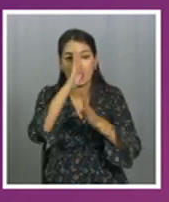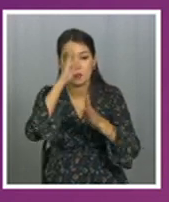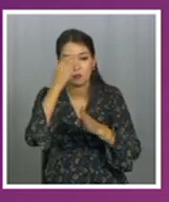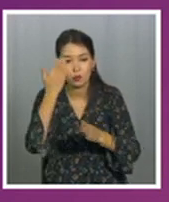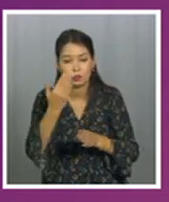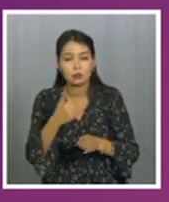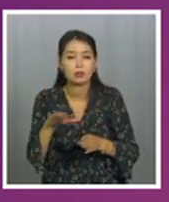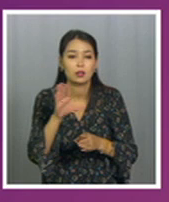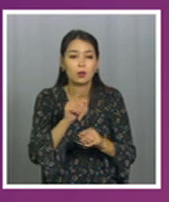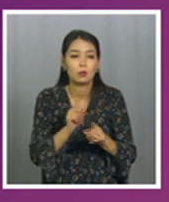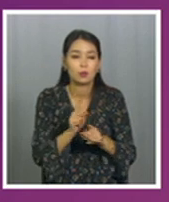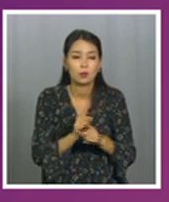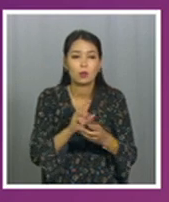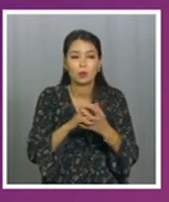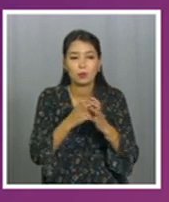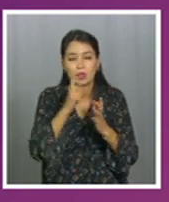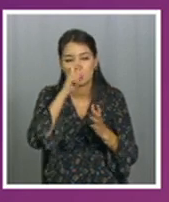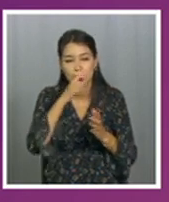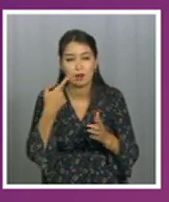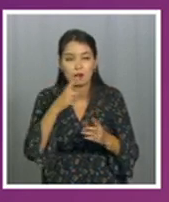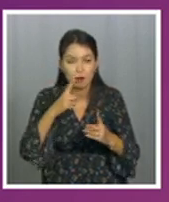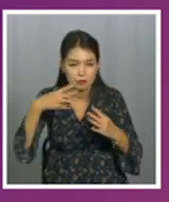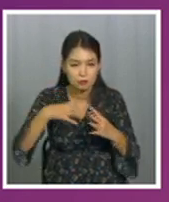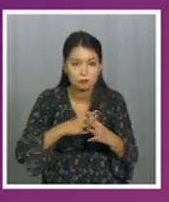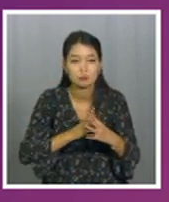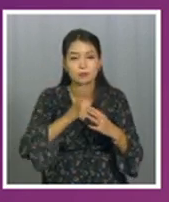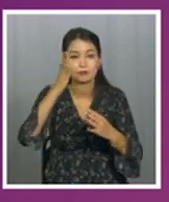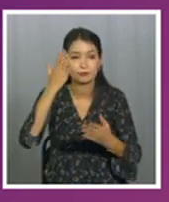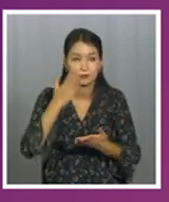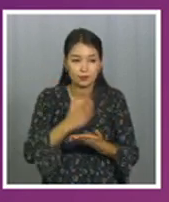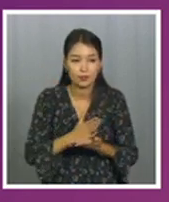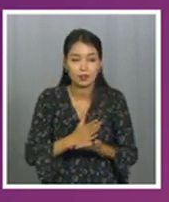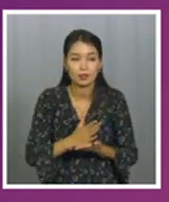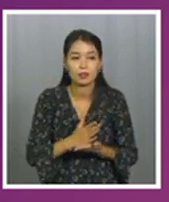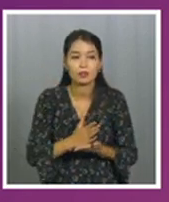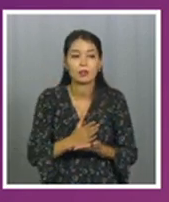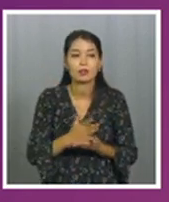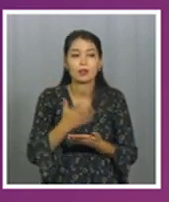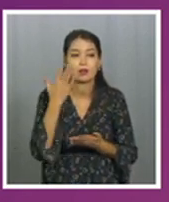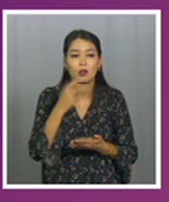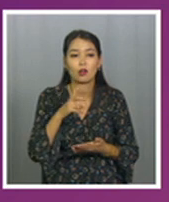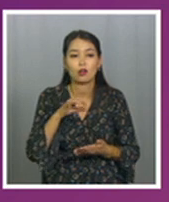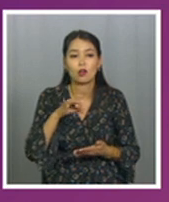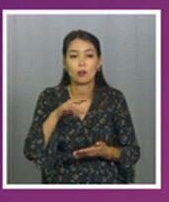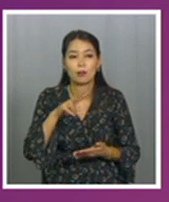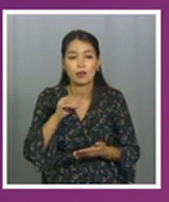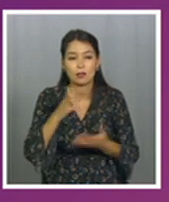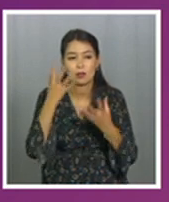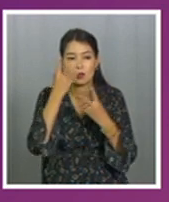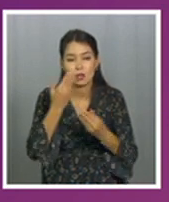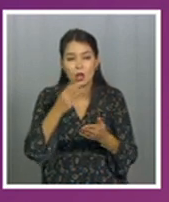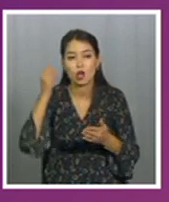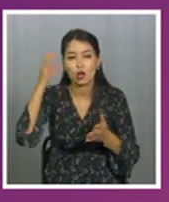сондай жолмен көмір қышқыл газы қайтадан шығады. Фотосинтезде хлоропласт арқылы сіңірілген күн